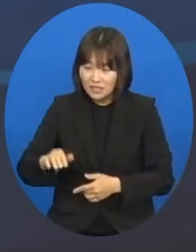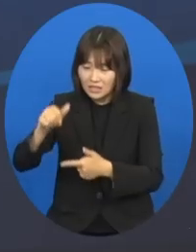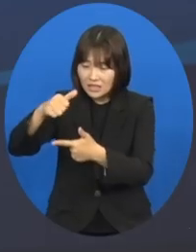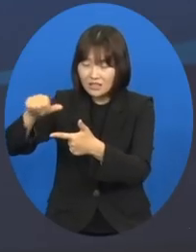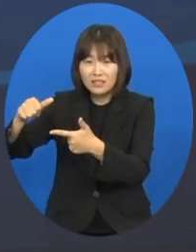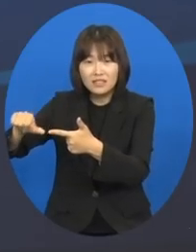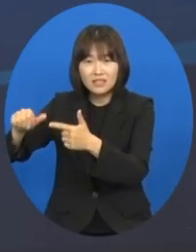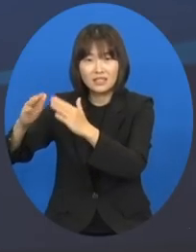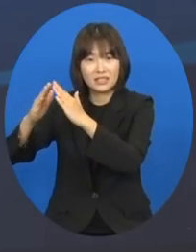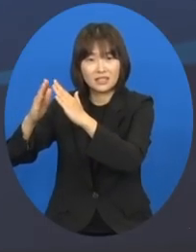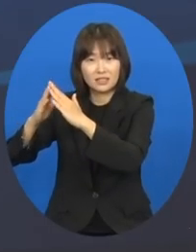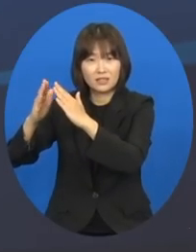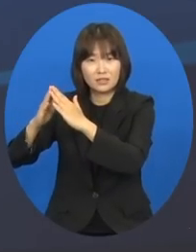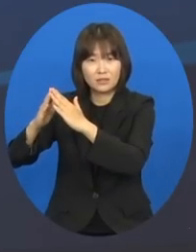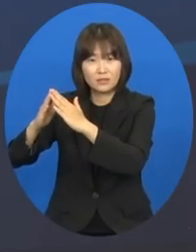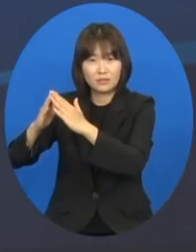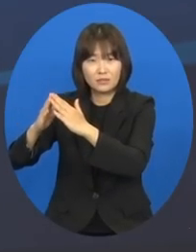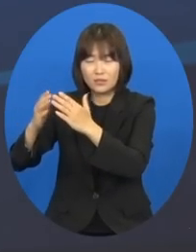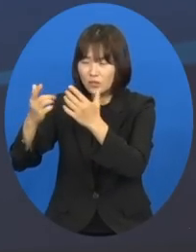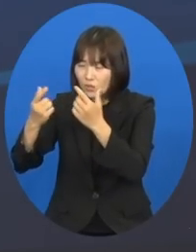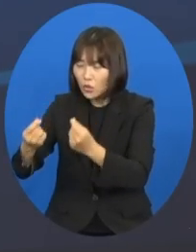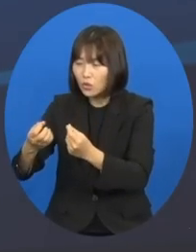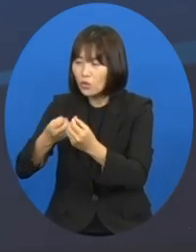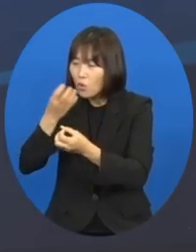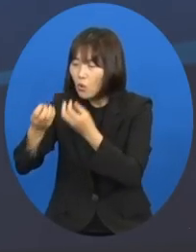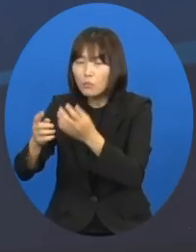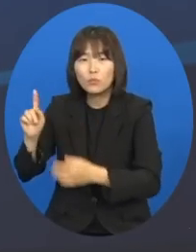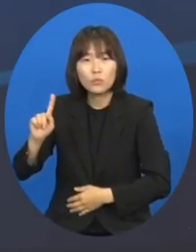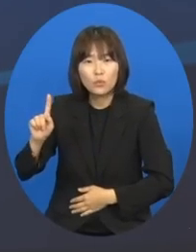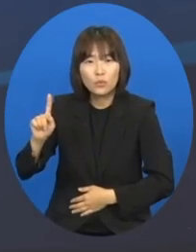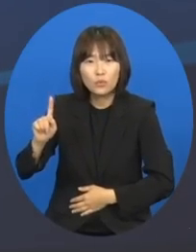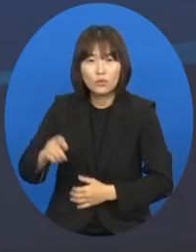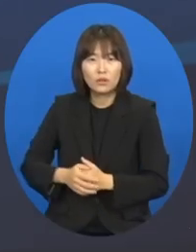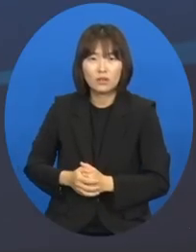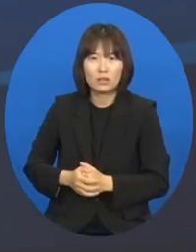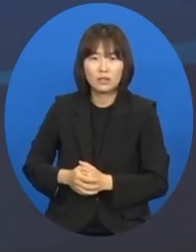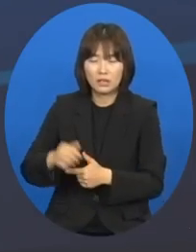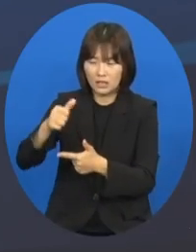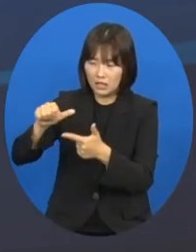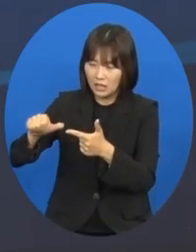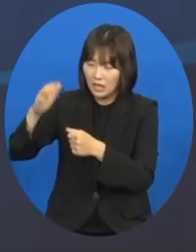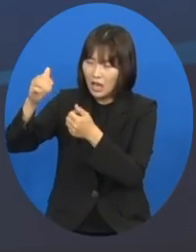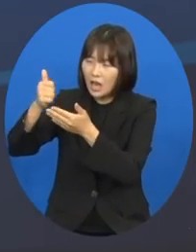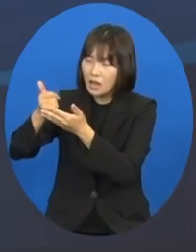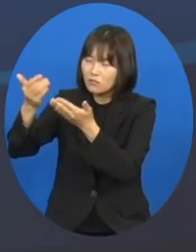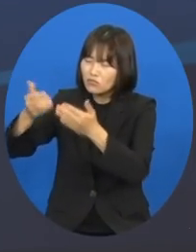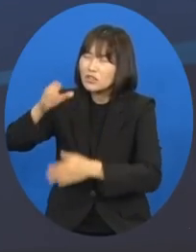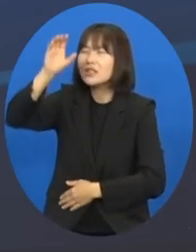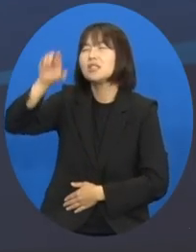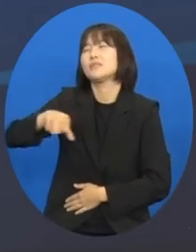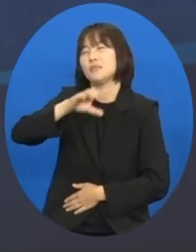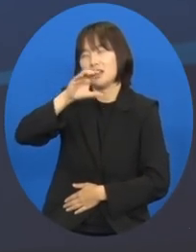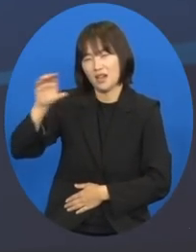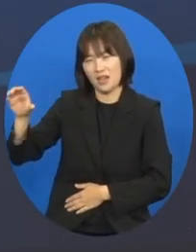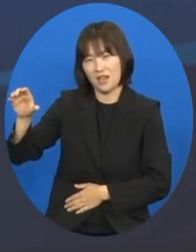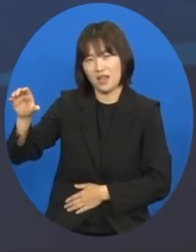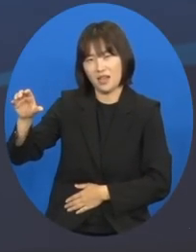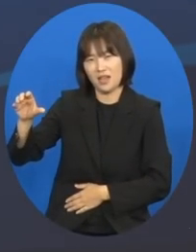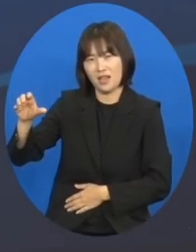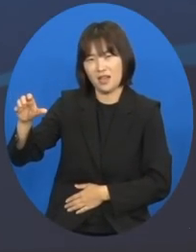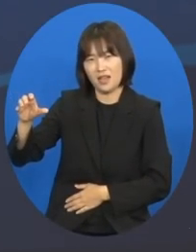둘 있는 집은 동일하게 하는 고백이 한 가지는데 우리 아이들은 하나님이 주신 십자가입니다 이렇게